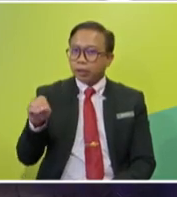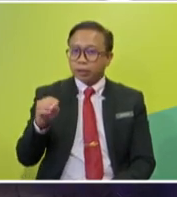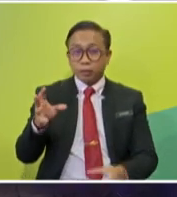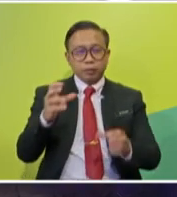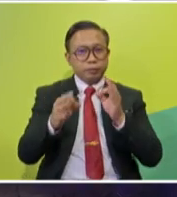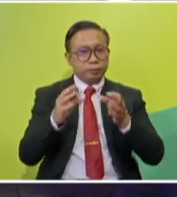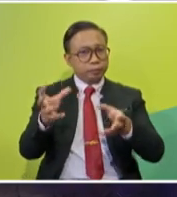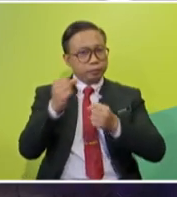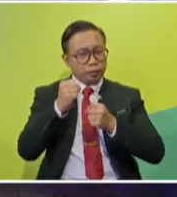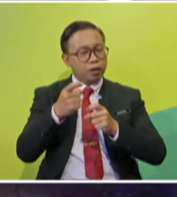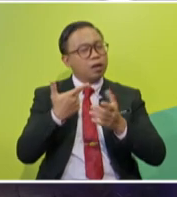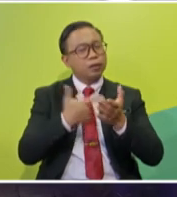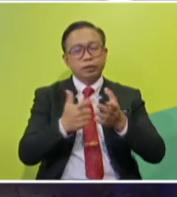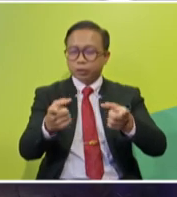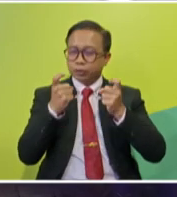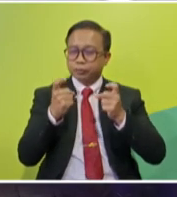tugas